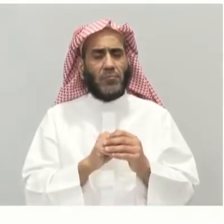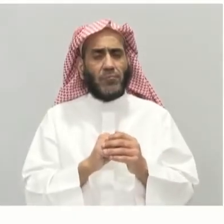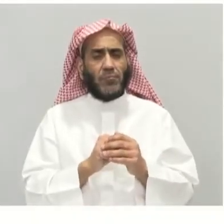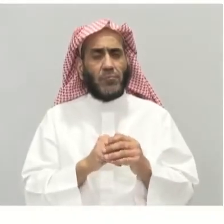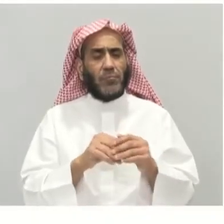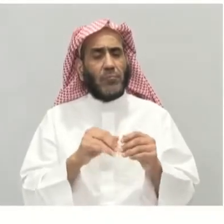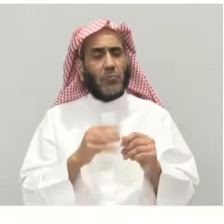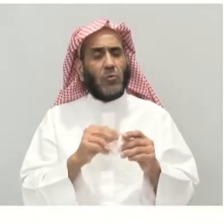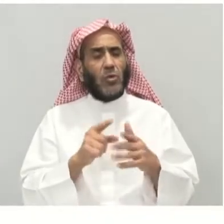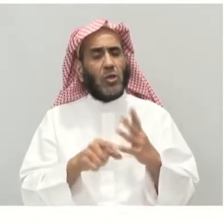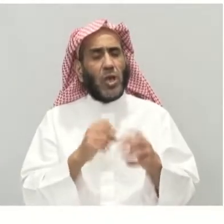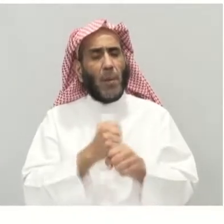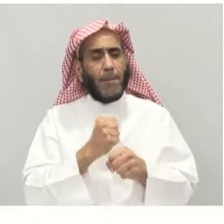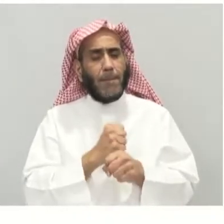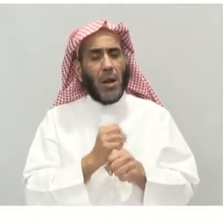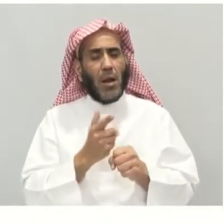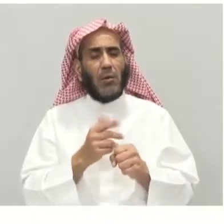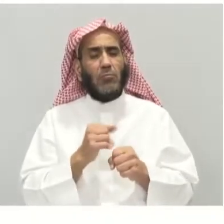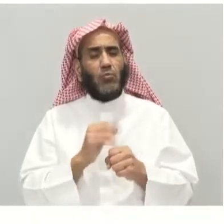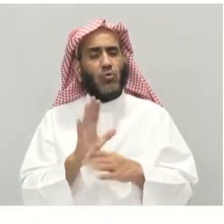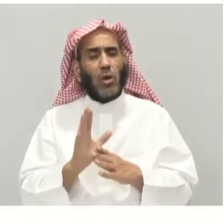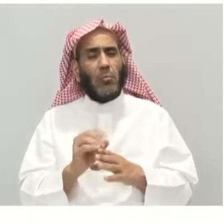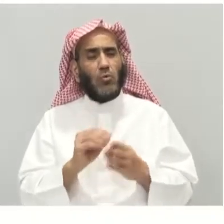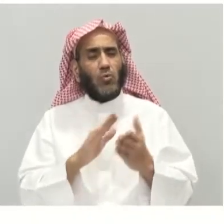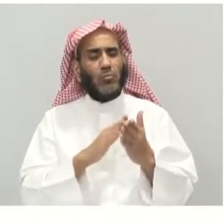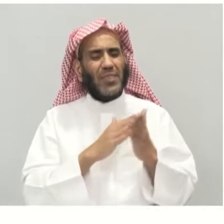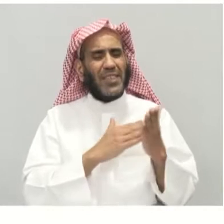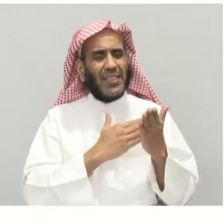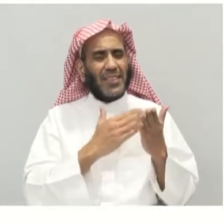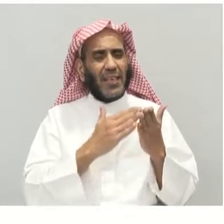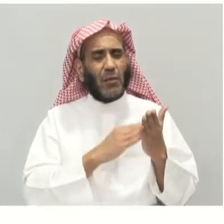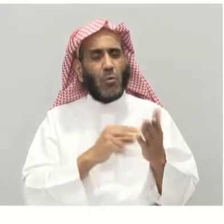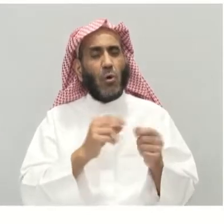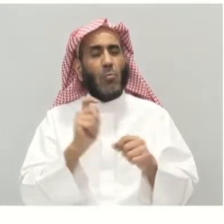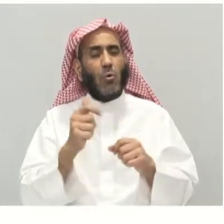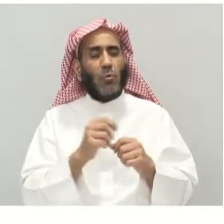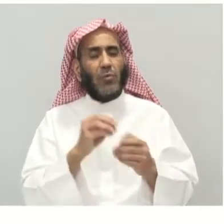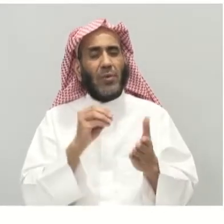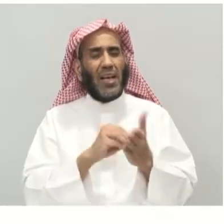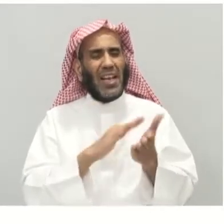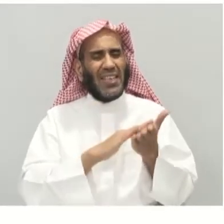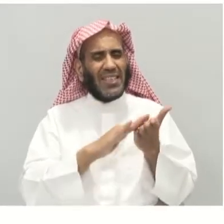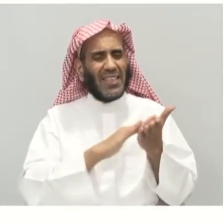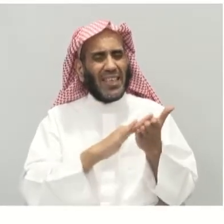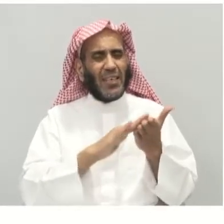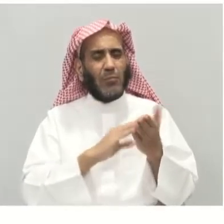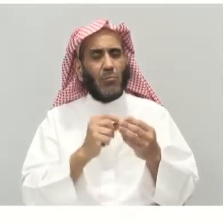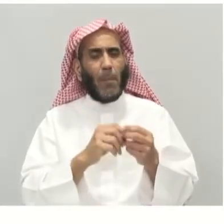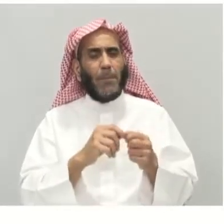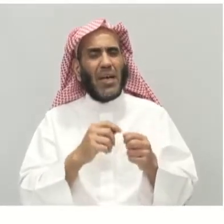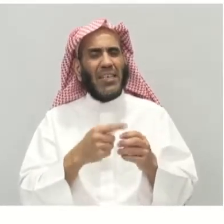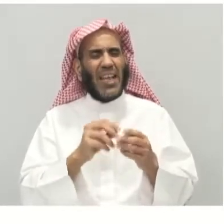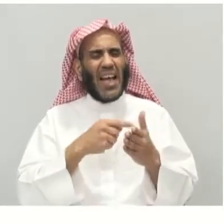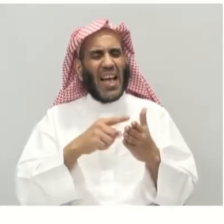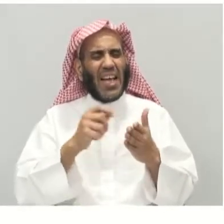خطوات الجانب العملي لاسلوب الصقل طبعا يطبق بالحروف على صقر المتجلد باداه